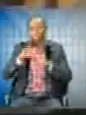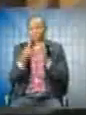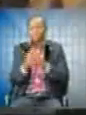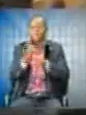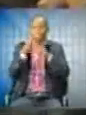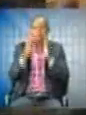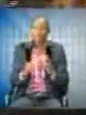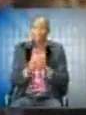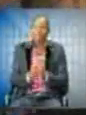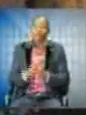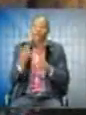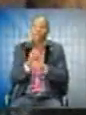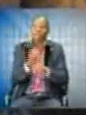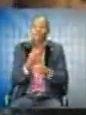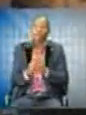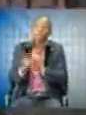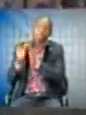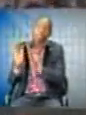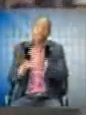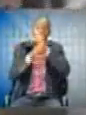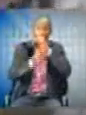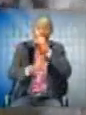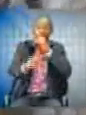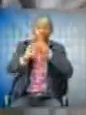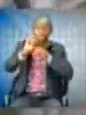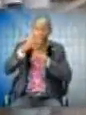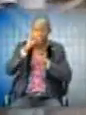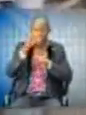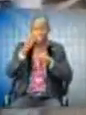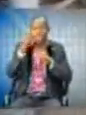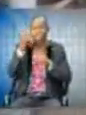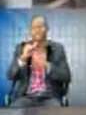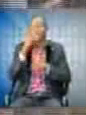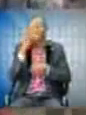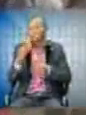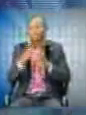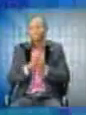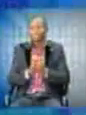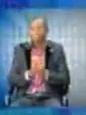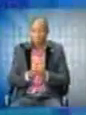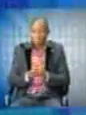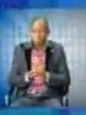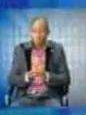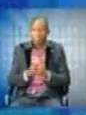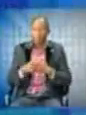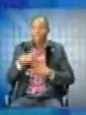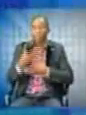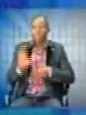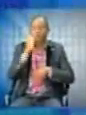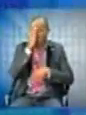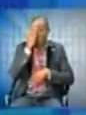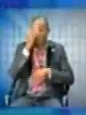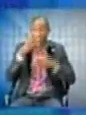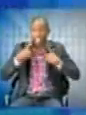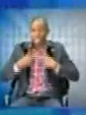d'une séance de sensibilisation ce jeudi 14 février 2013. Et vous le savez,